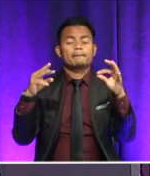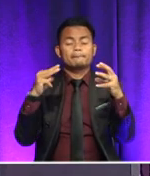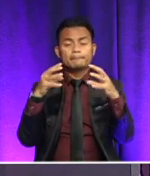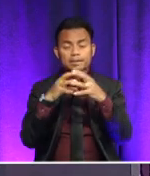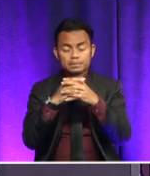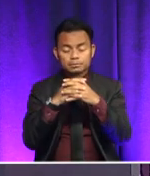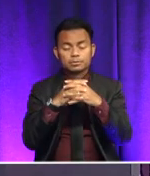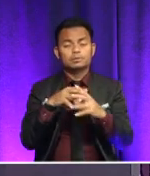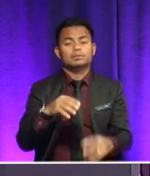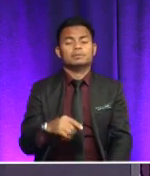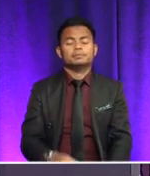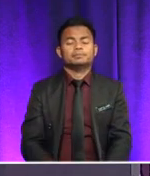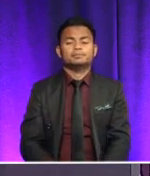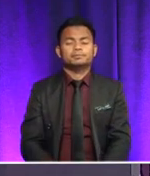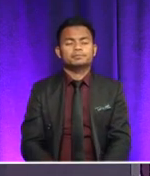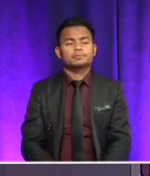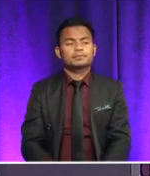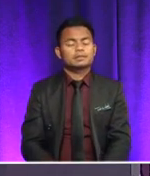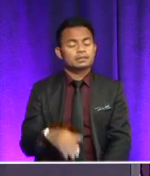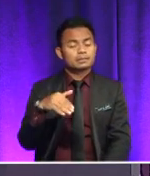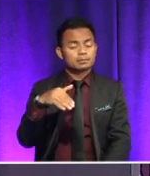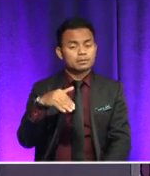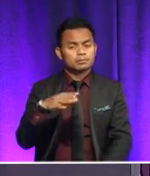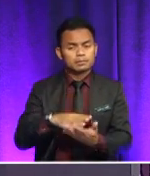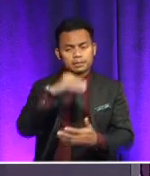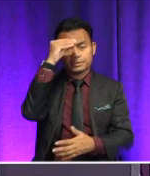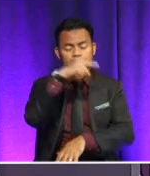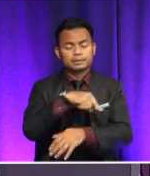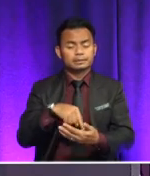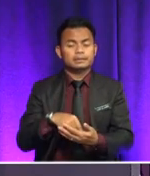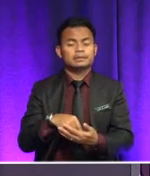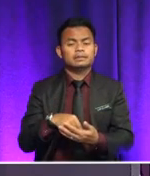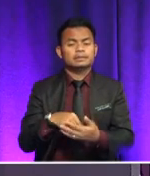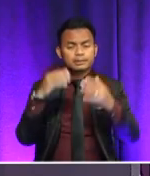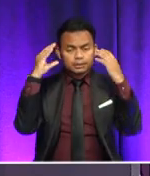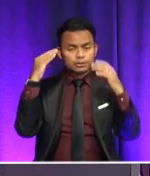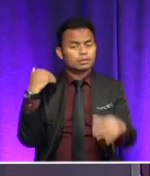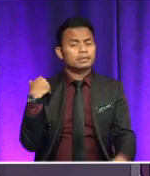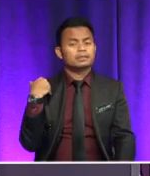pelajaran hari ini saya ada memberi tugas dan kepada anak-anak murid saya tahu